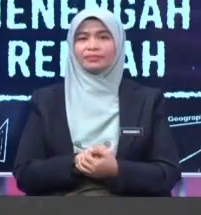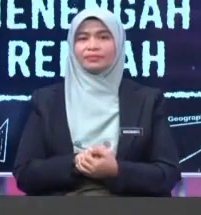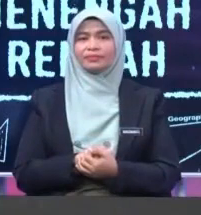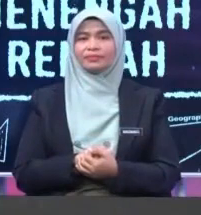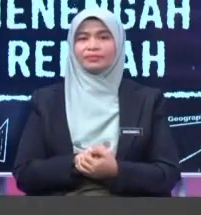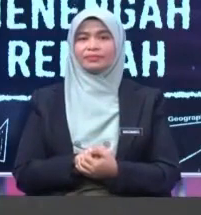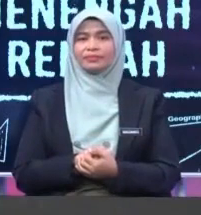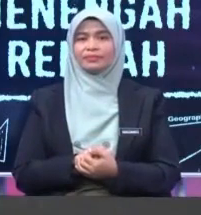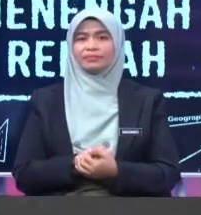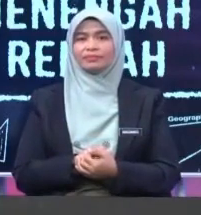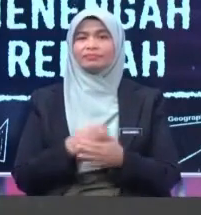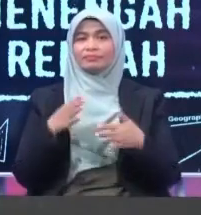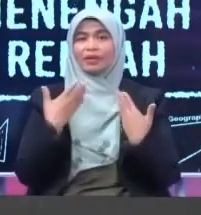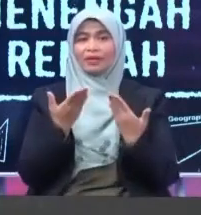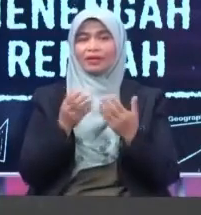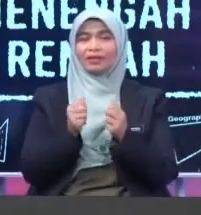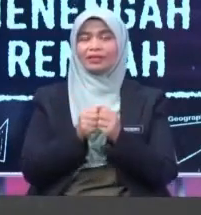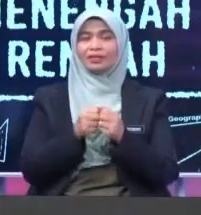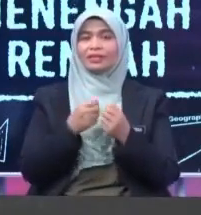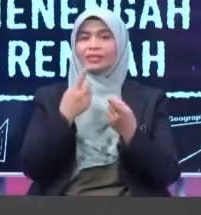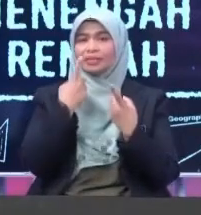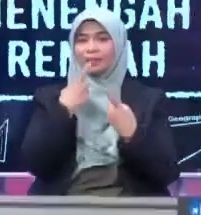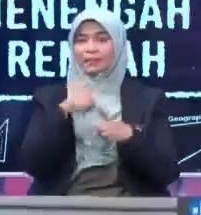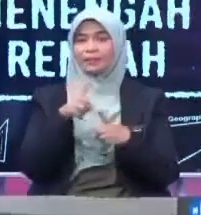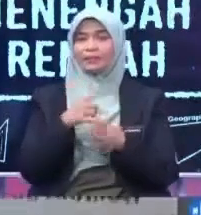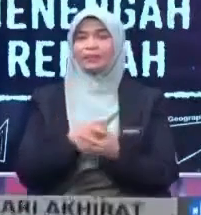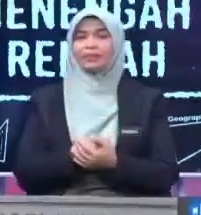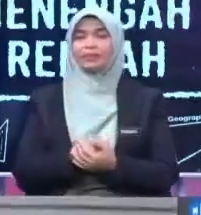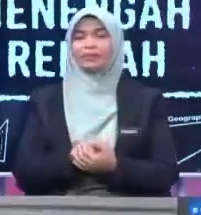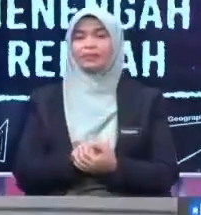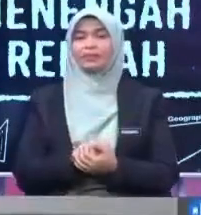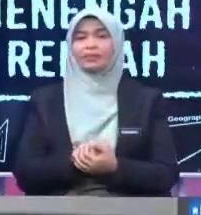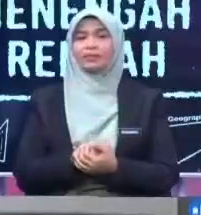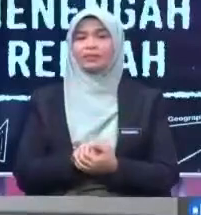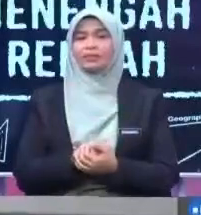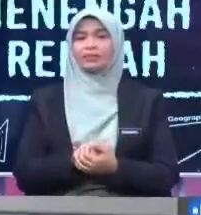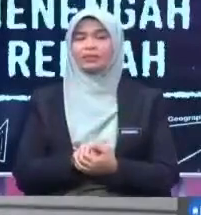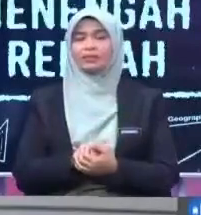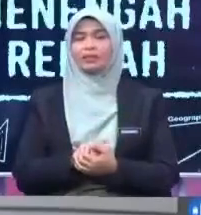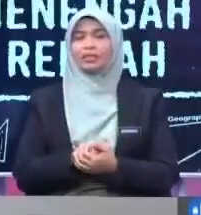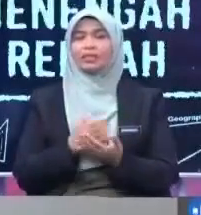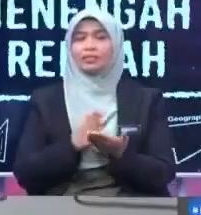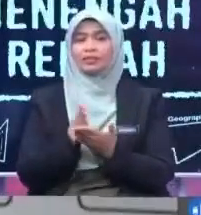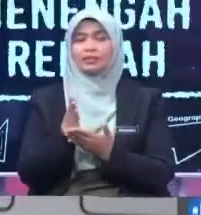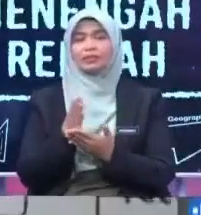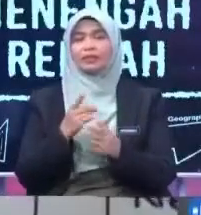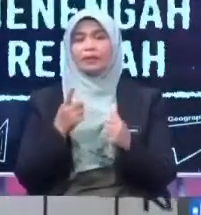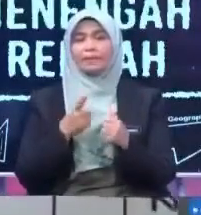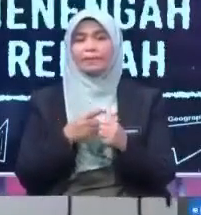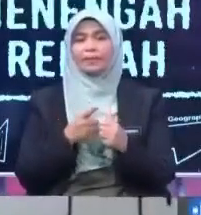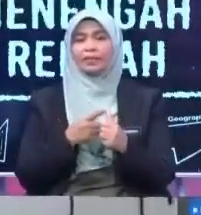Macam mana Ustazah dengan jawapan mereka Ustazah? Okay, kita semak satu-satu ya. Mm-hmm. Amalan manusia, pahala dan dosa. Seterusnya yang pertama